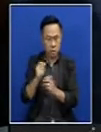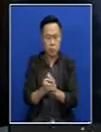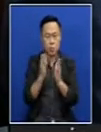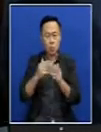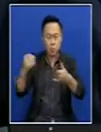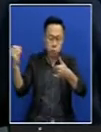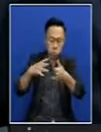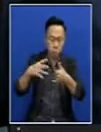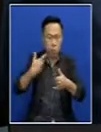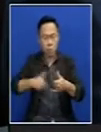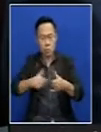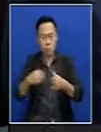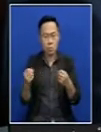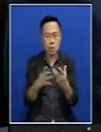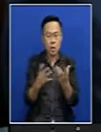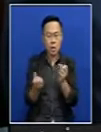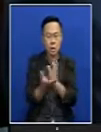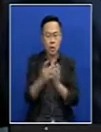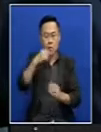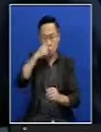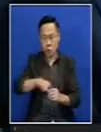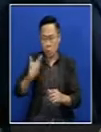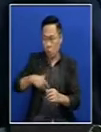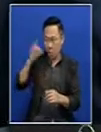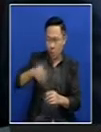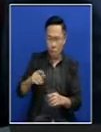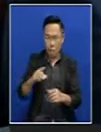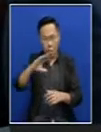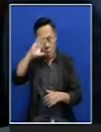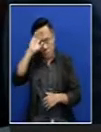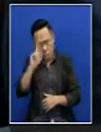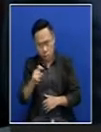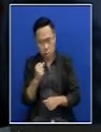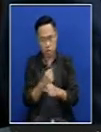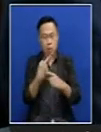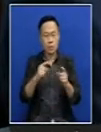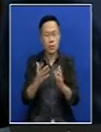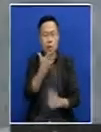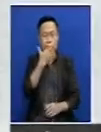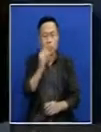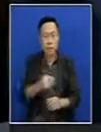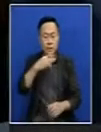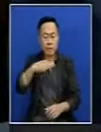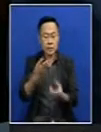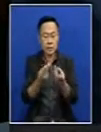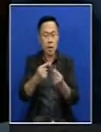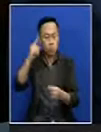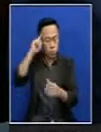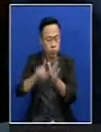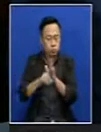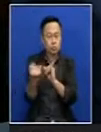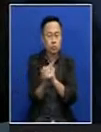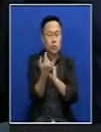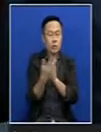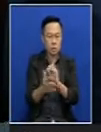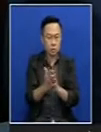นที่ไม่ชินอากาศร้อนจัดๆอย่างคนไทยนะครับซึ่งจะต่างกับคนที่อาศัยอยู่ในทะเลทรายแต่ถ้าถึงที่คาด